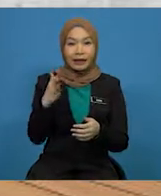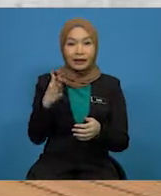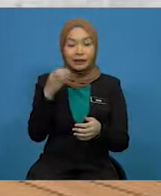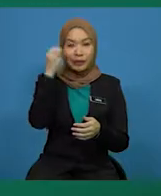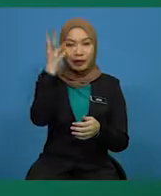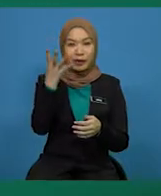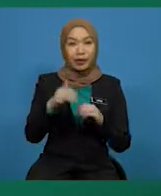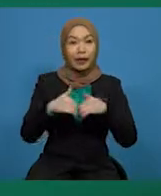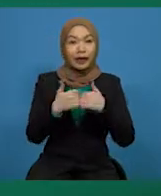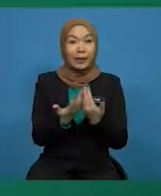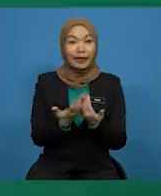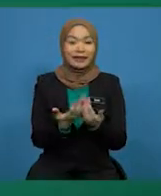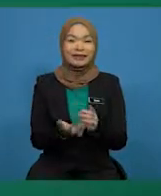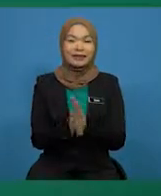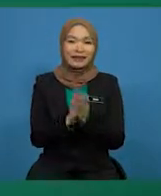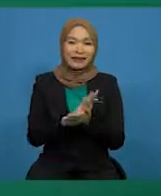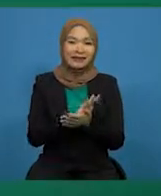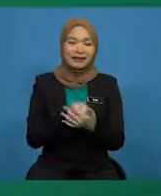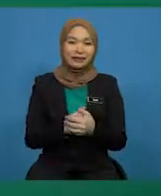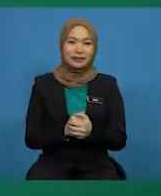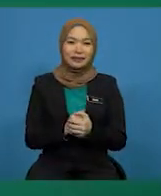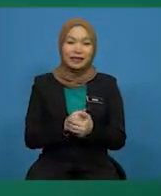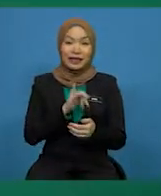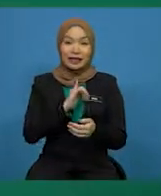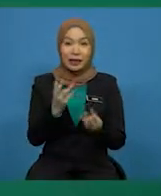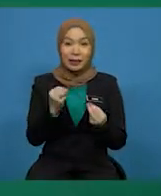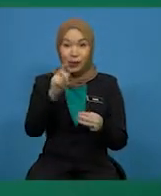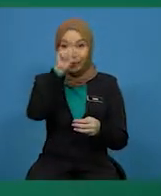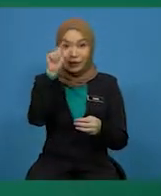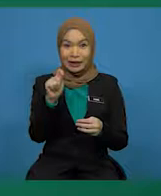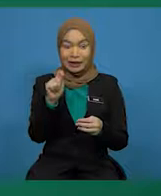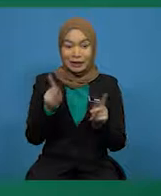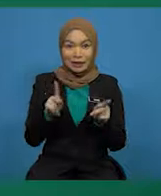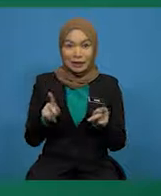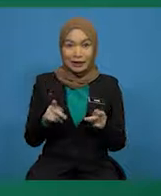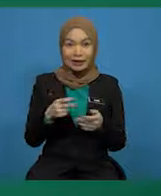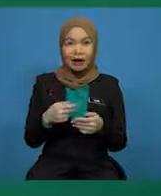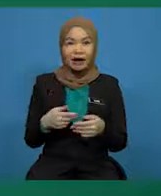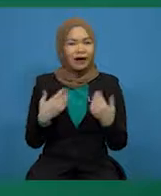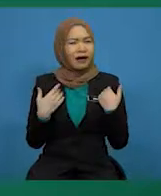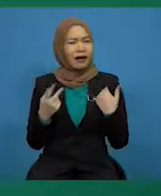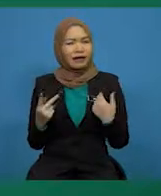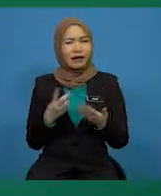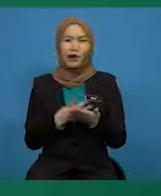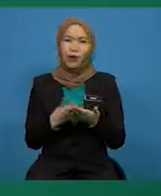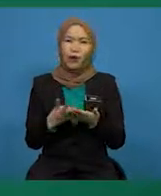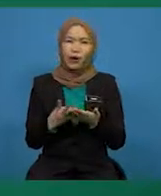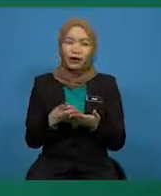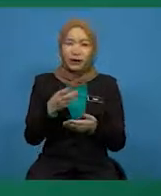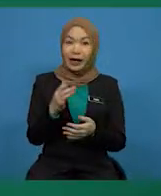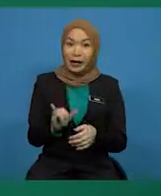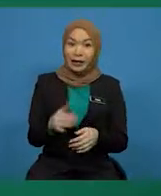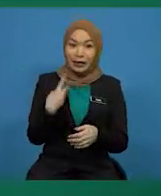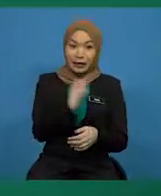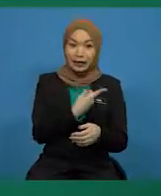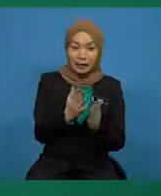berlaku. Saya ingin bertanya kepada para pelajar, adakah wang yang kita minta setiap hari hanya untuk